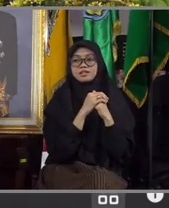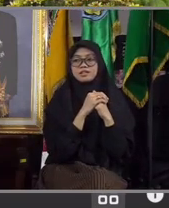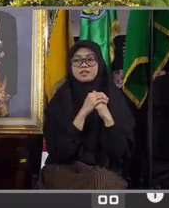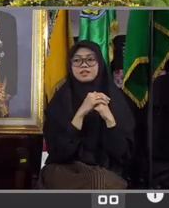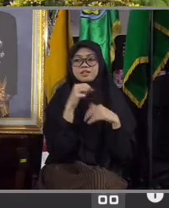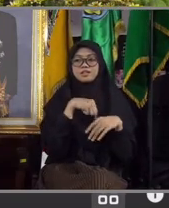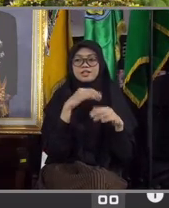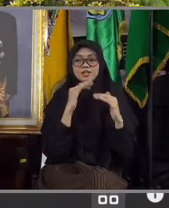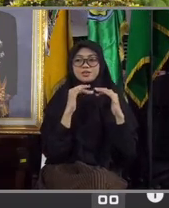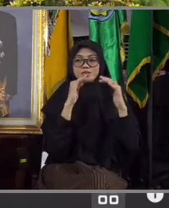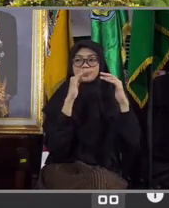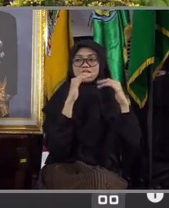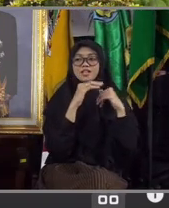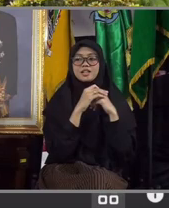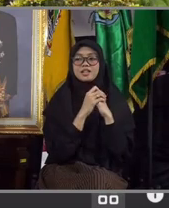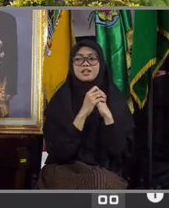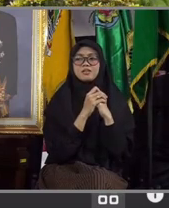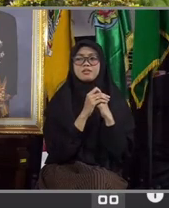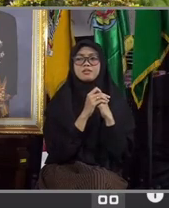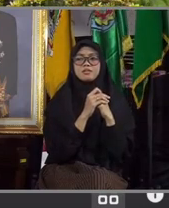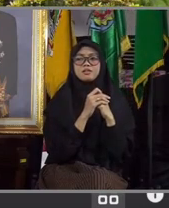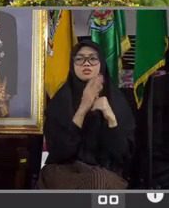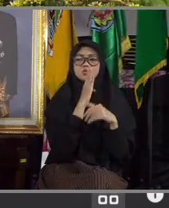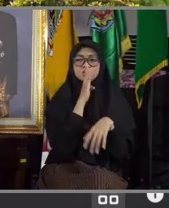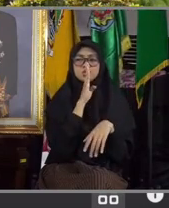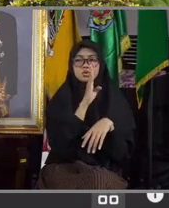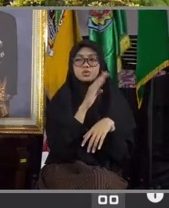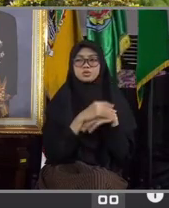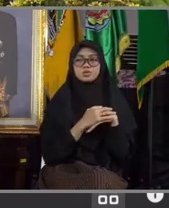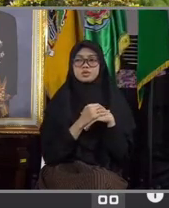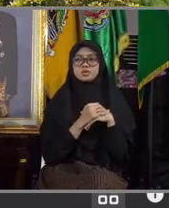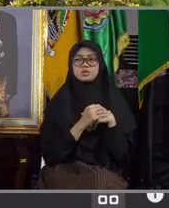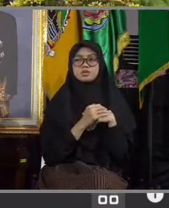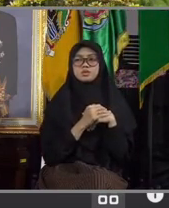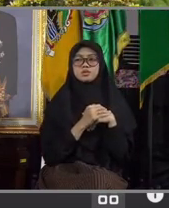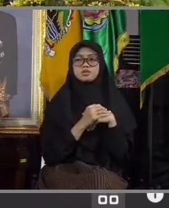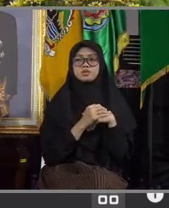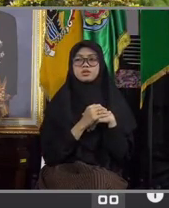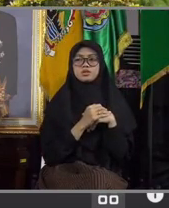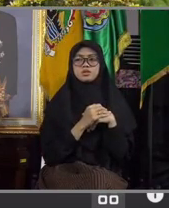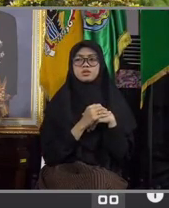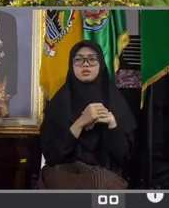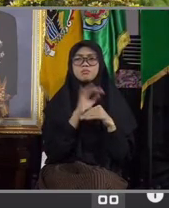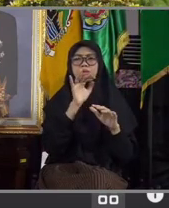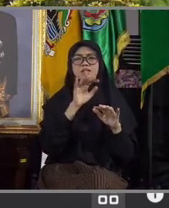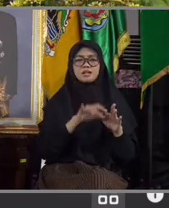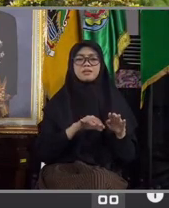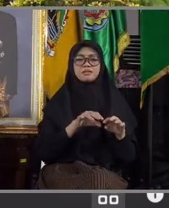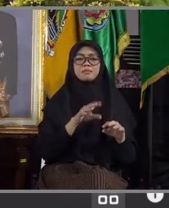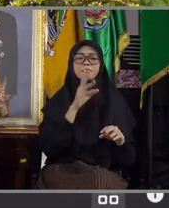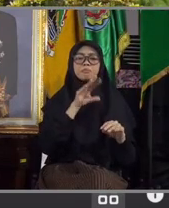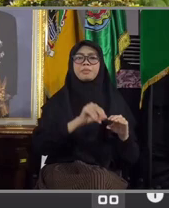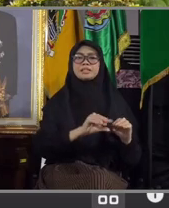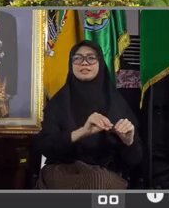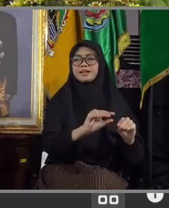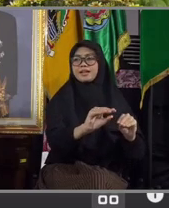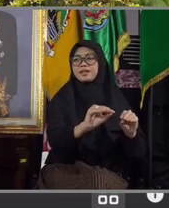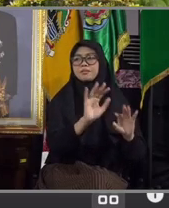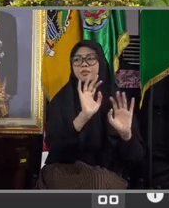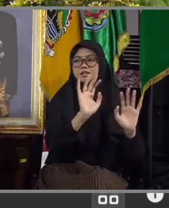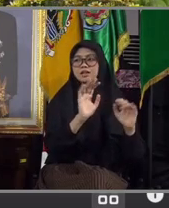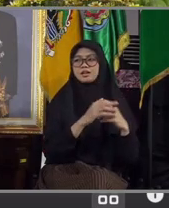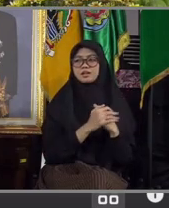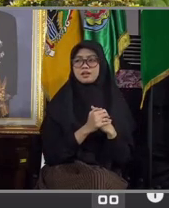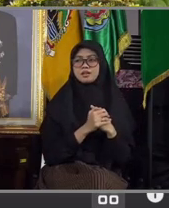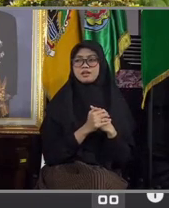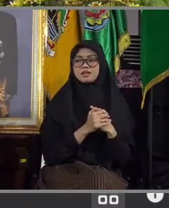hujan kita area, ya jujur aja memang kita berkonsep alam tapi becek, Bapak. Becek. Apaan